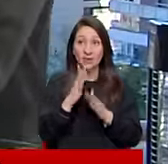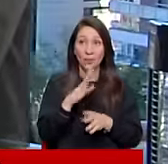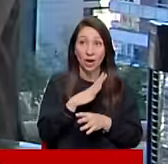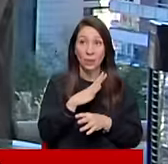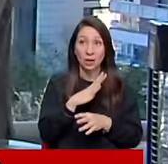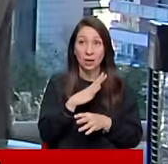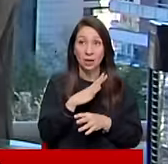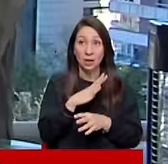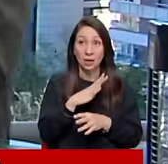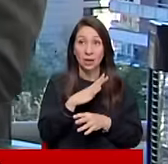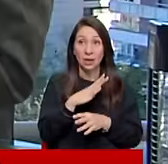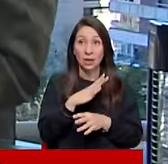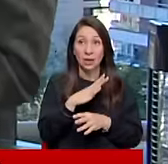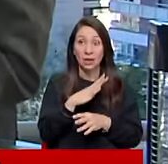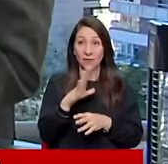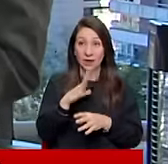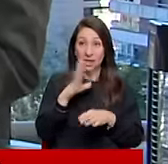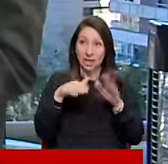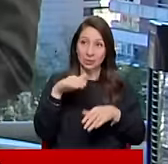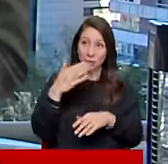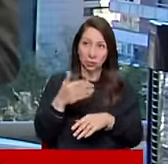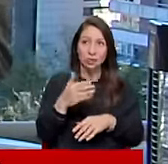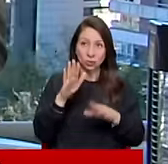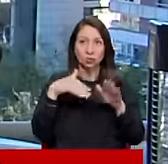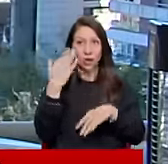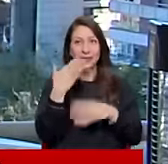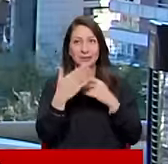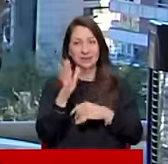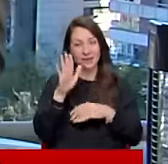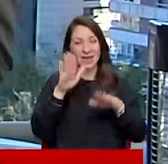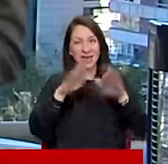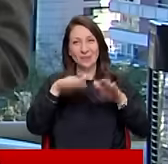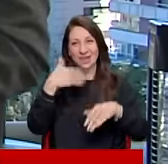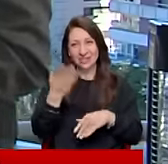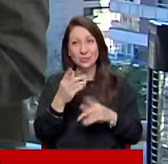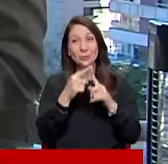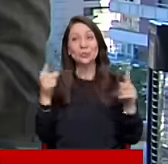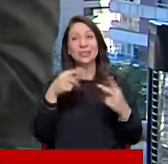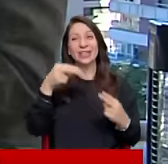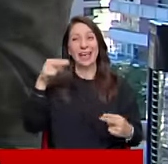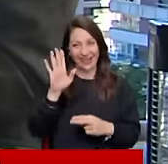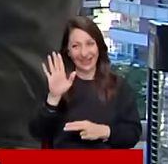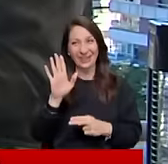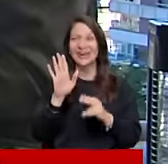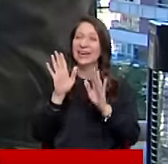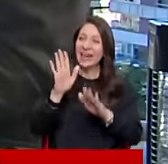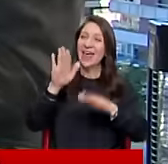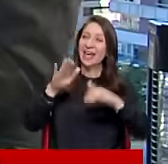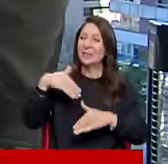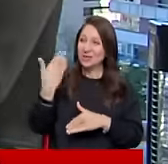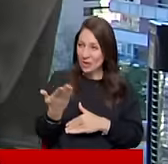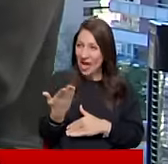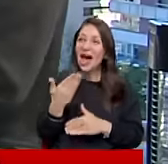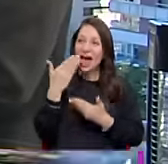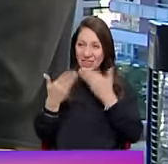bunun? Yani... Varsa reklamdan sonra alacağım. Sonra anlatalım. Heh, tamam. Tamam. Reklamdan uzun, sonra. Uzun hikaye yani. Tamam uzun hikaye ise reklamdan